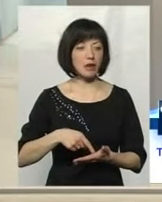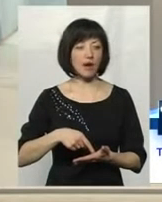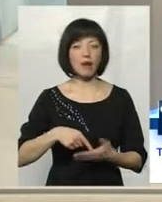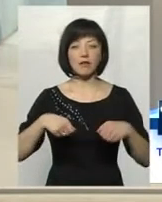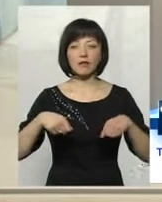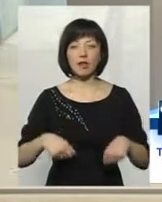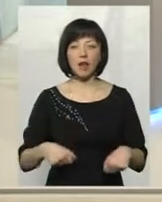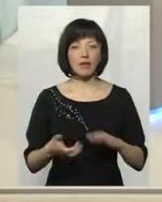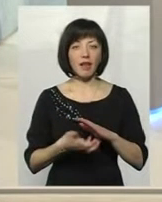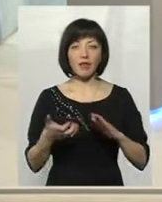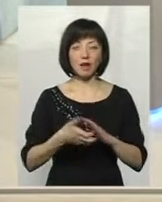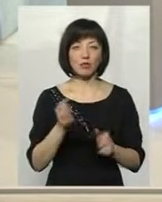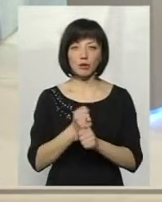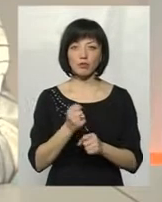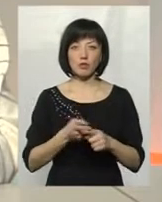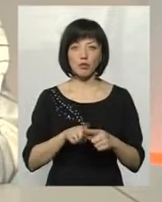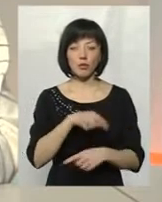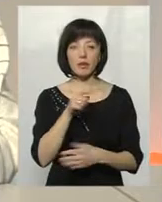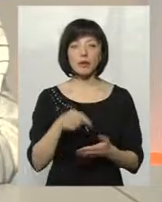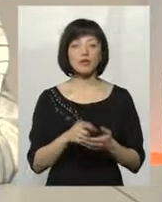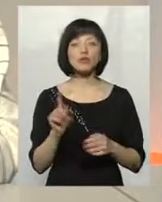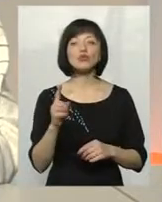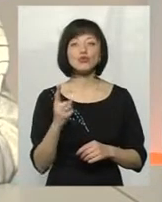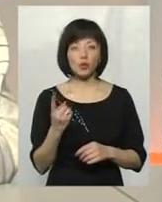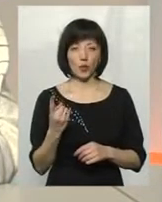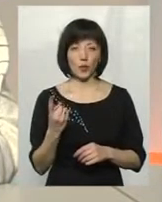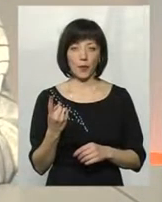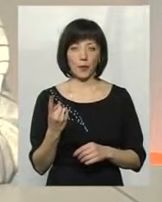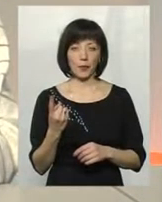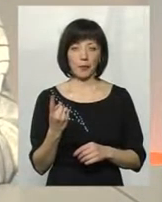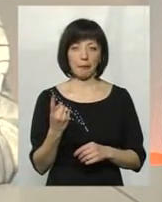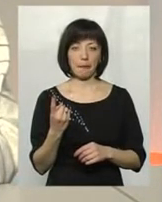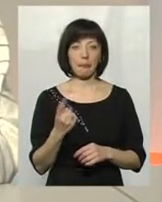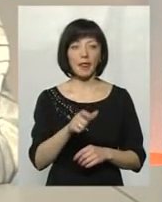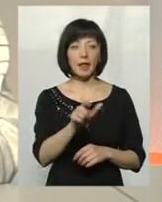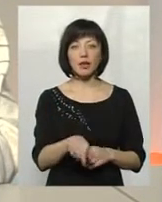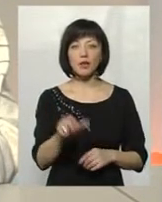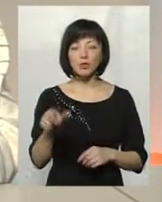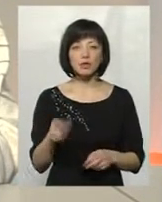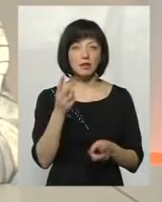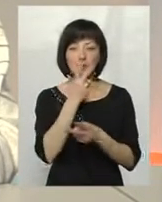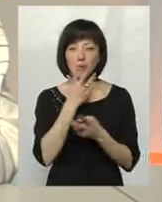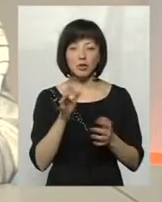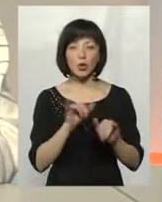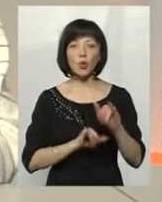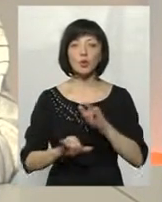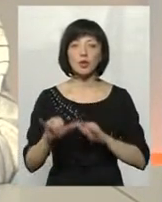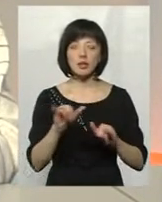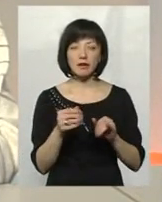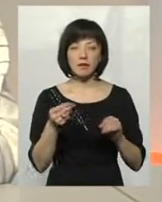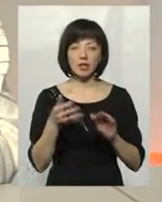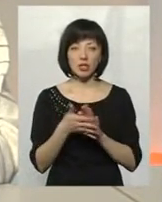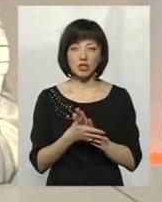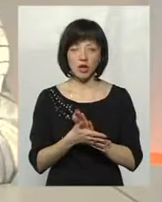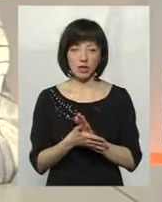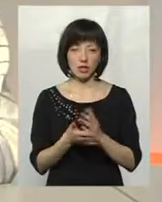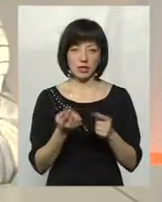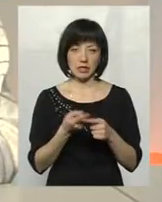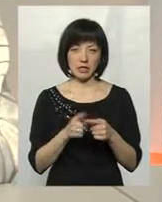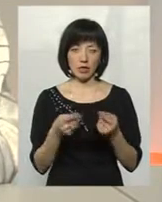не допрацьовує в цьому питанні в якому сенсі. Люди не бачать, куди витрачаються ці